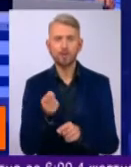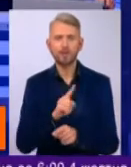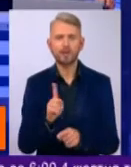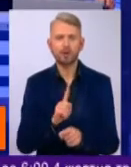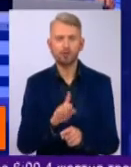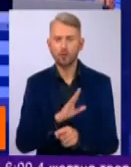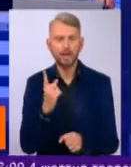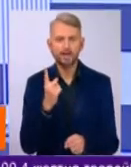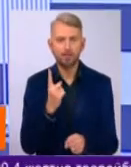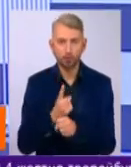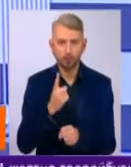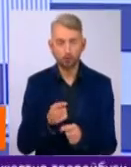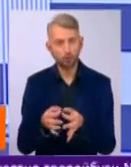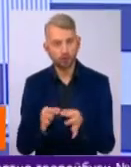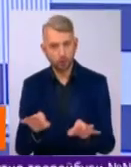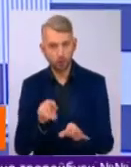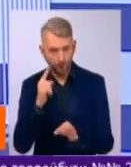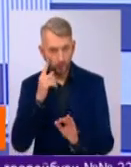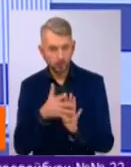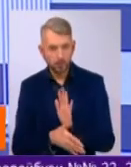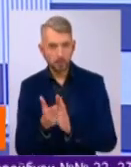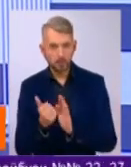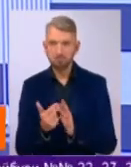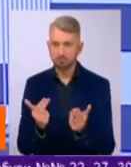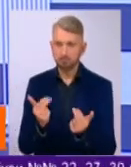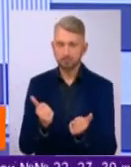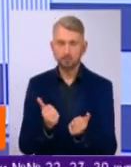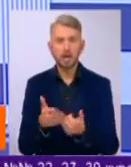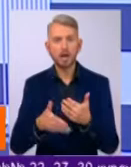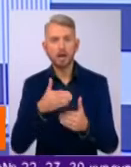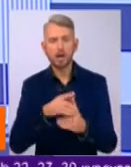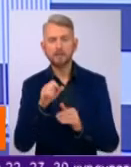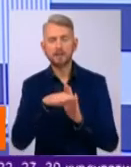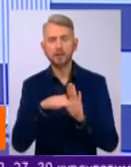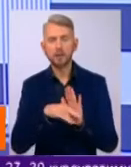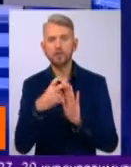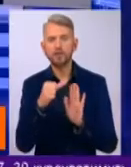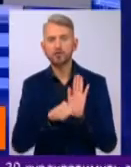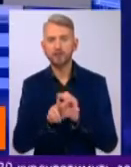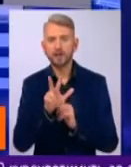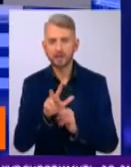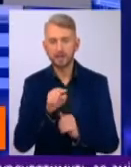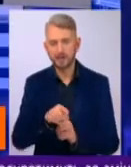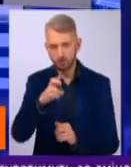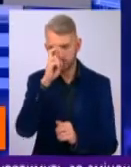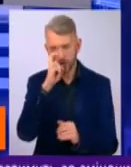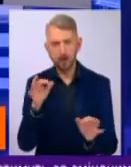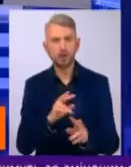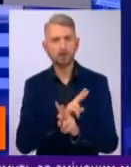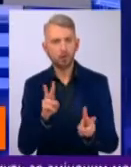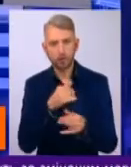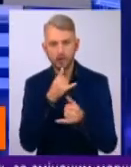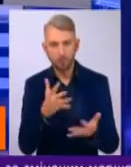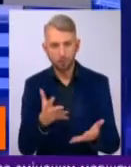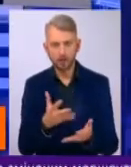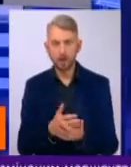не заборонено, дозволено, ви ж це розумієте? Так, звичайно. Відповідно, карати за статтею 263 ця держава нікого не може.